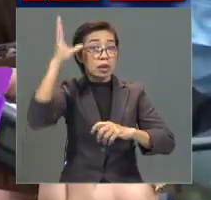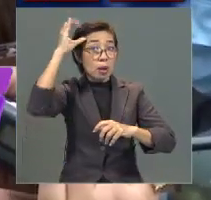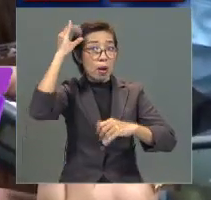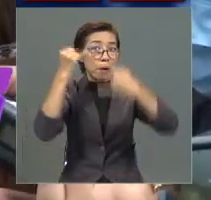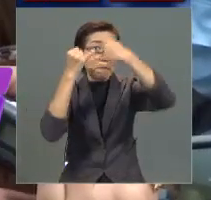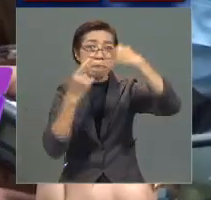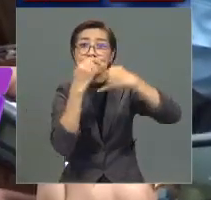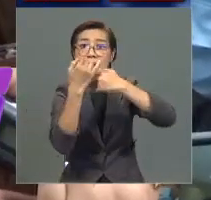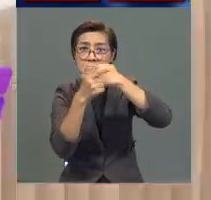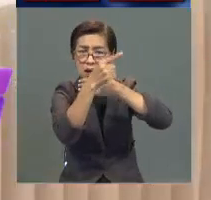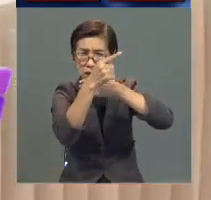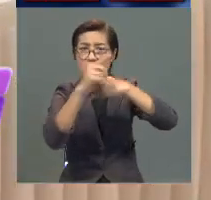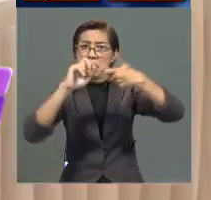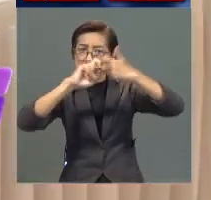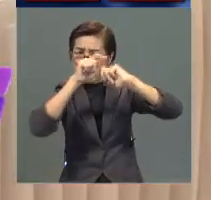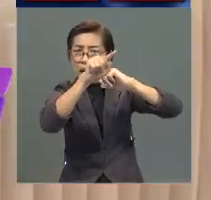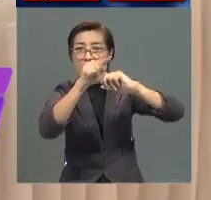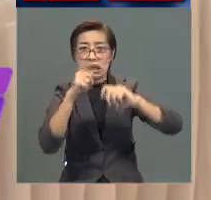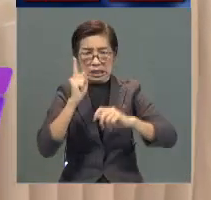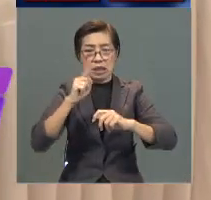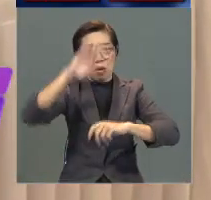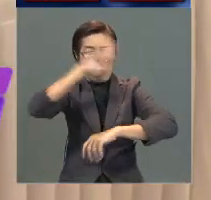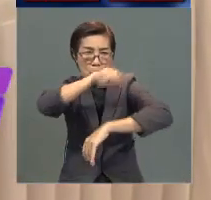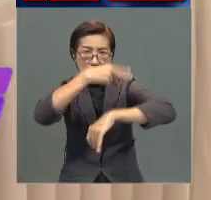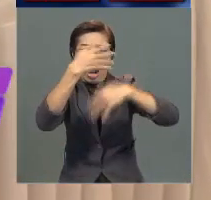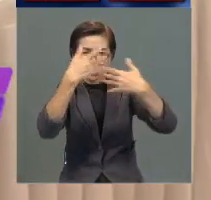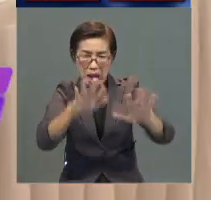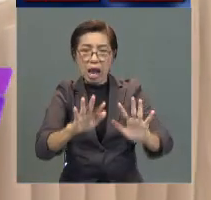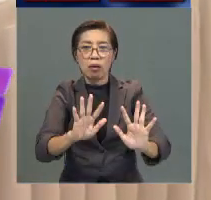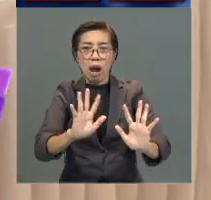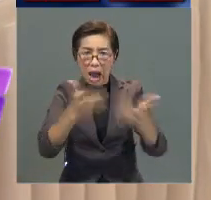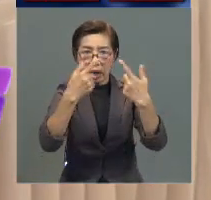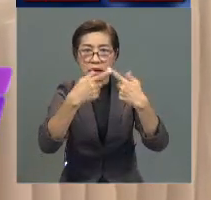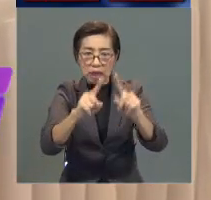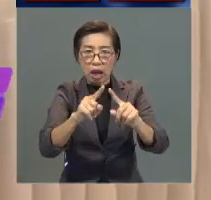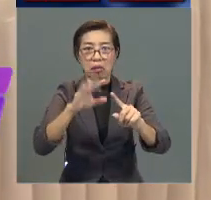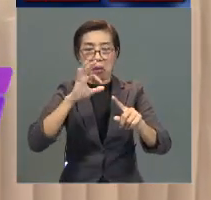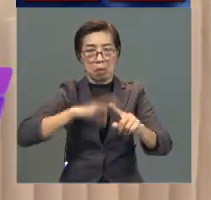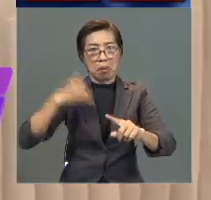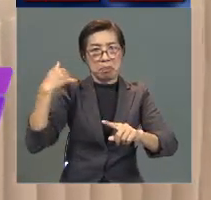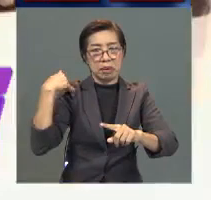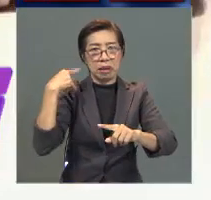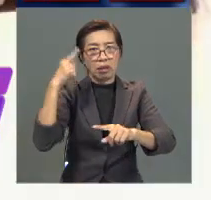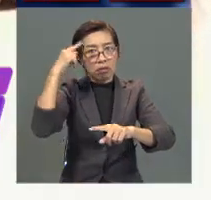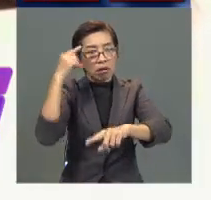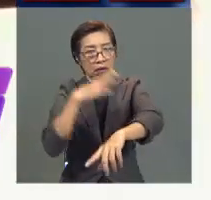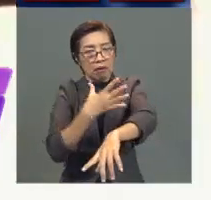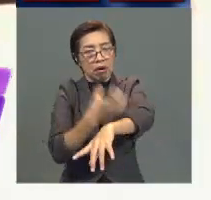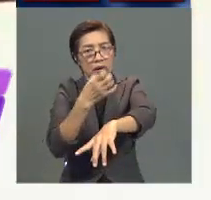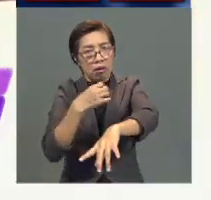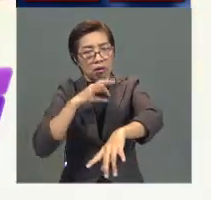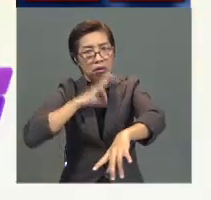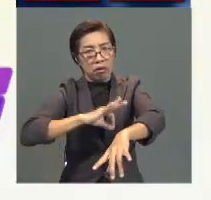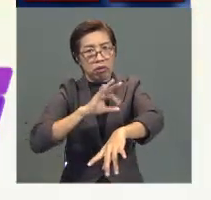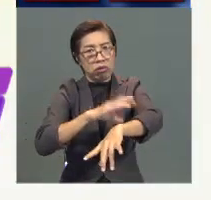บันเนี่ยได้รับการรักษาจนหายไปแล้วแต่ก็ยังมีอาการนะครับรู้สึกชาในหลายๆจุดซึ่งคุณหมอก็ขอให้คุณปรีดีเนี่ยลดความเครียดลงประกอบ